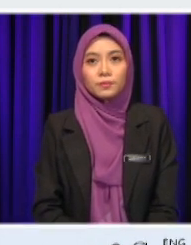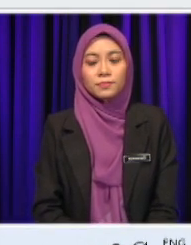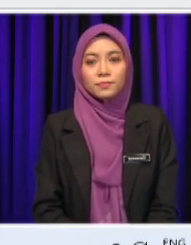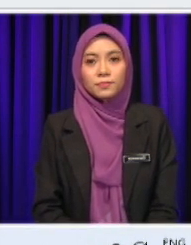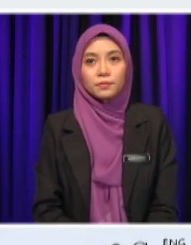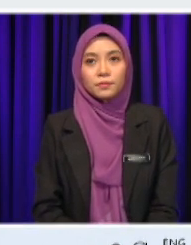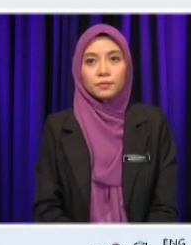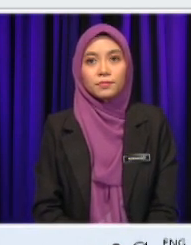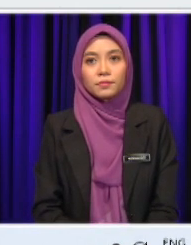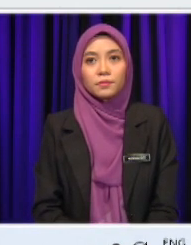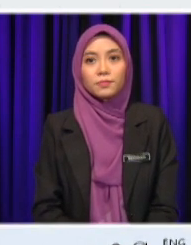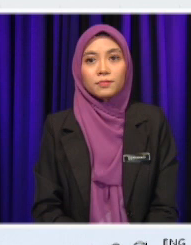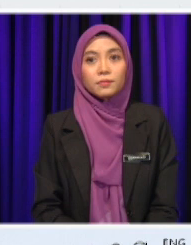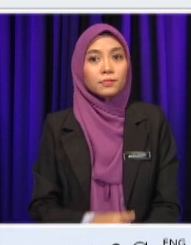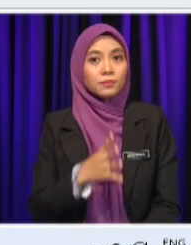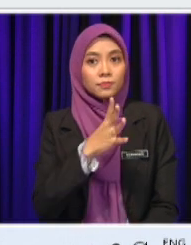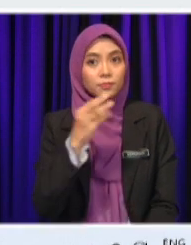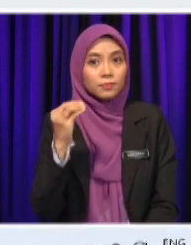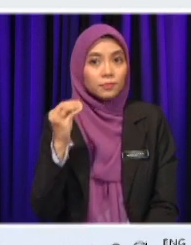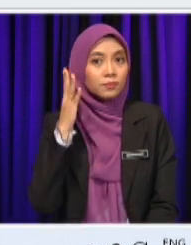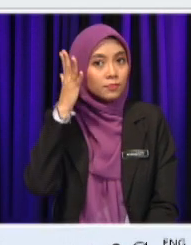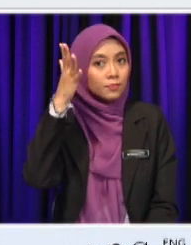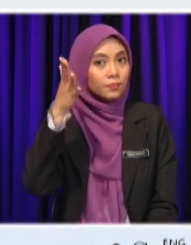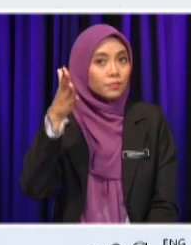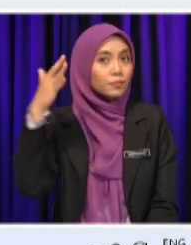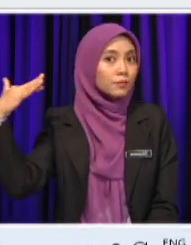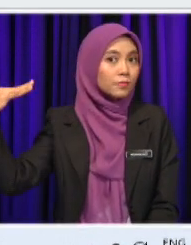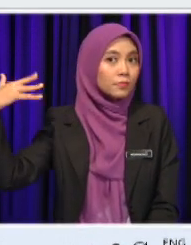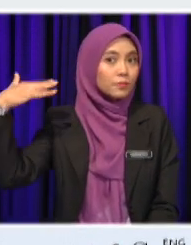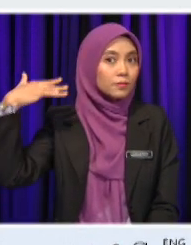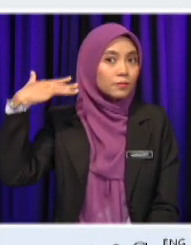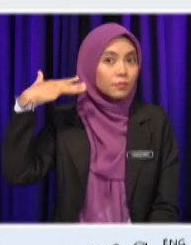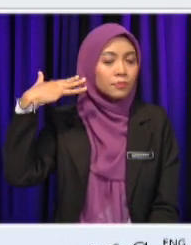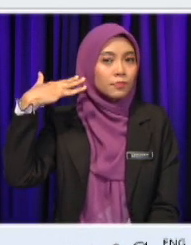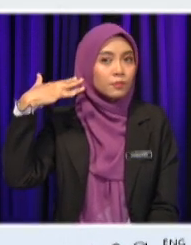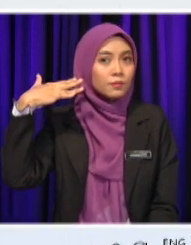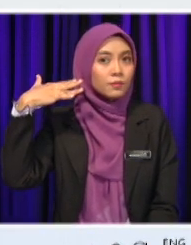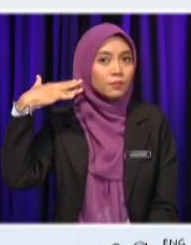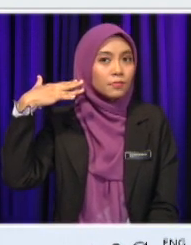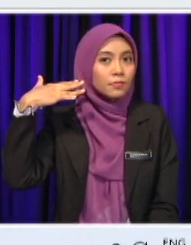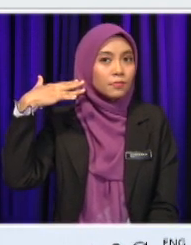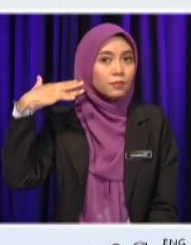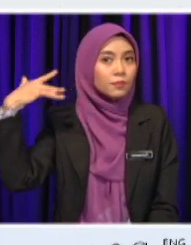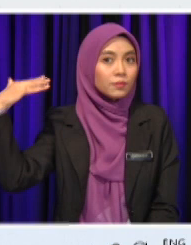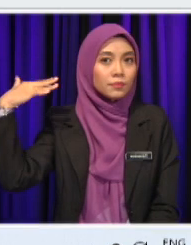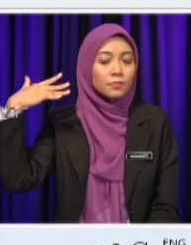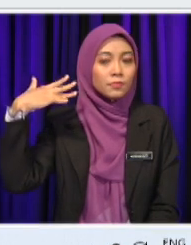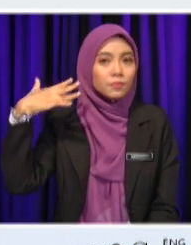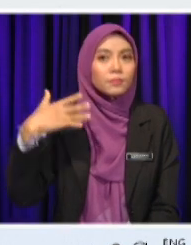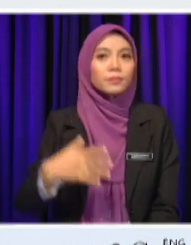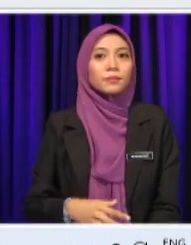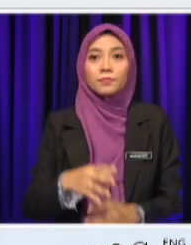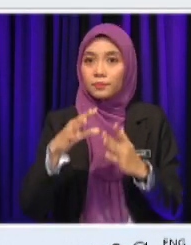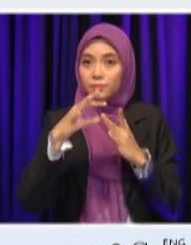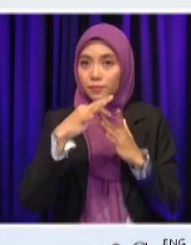pangkah. Kemudian dia berbunyi. Kan? Kita tarik blok yang berbunyi, dia berada di music ni. Okay, kita play tone ni, kita ambil